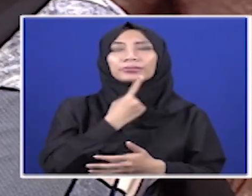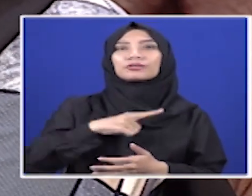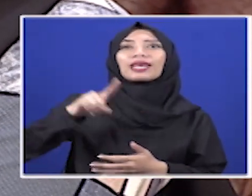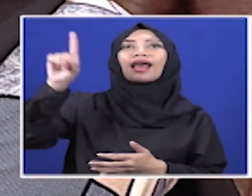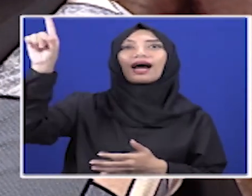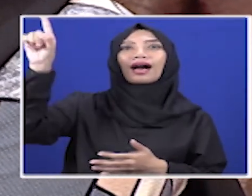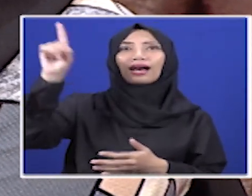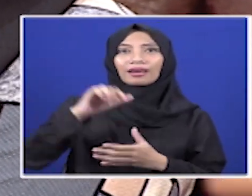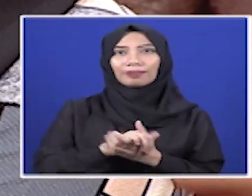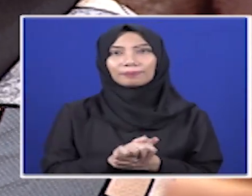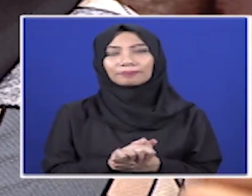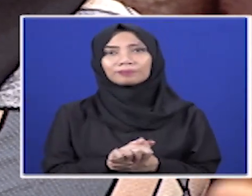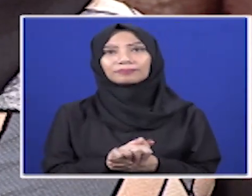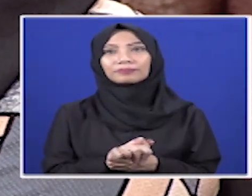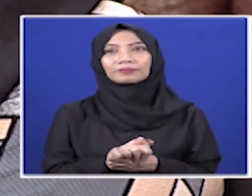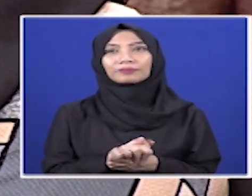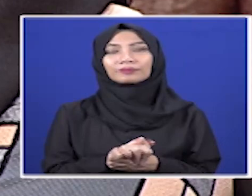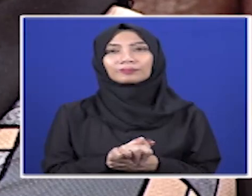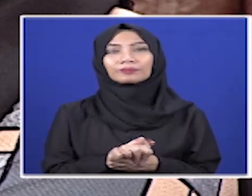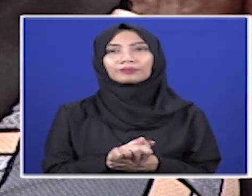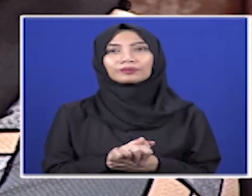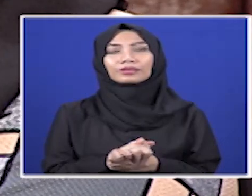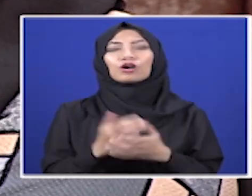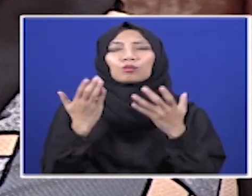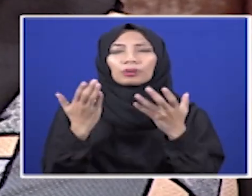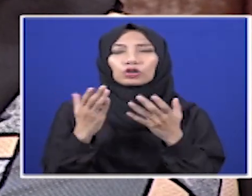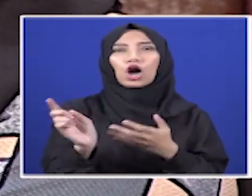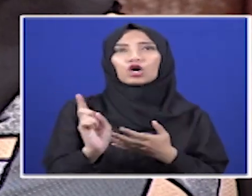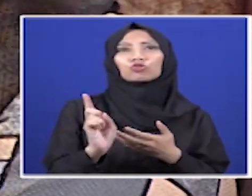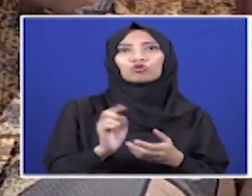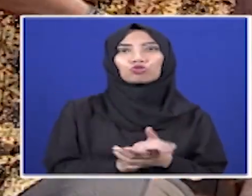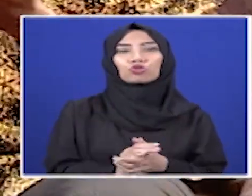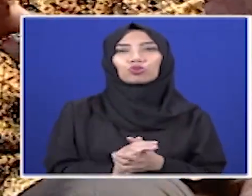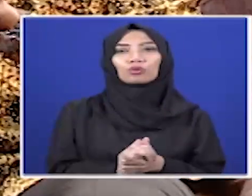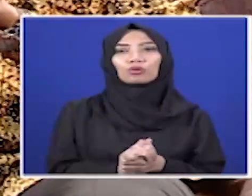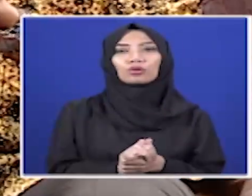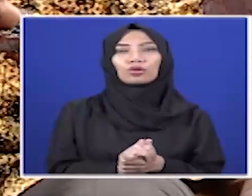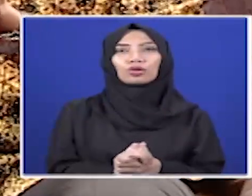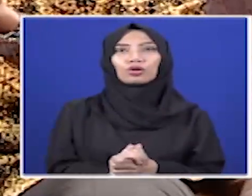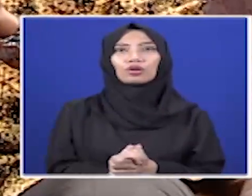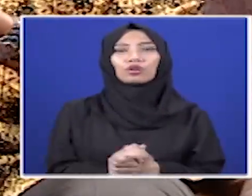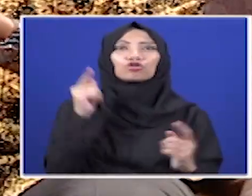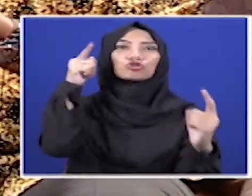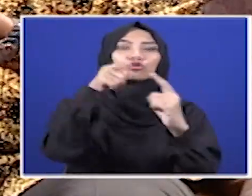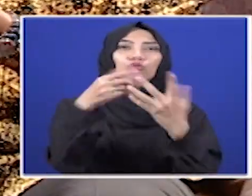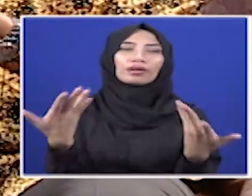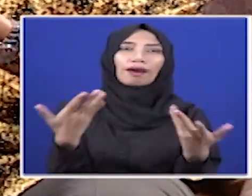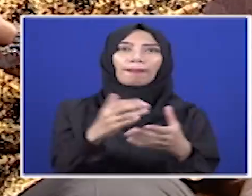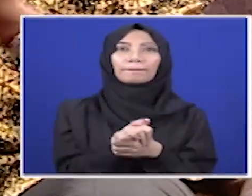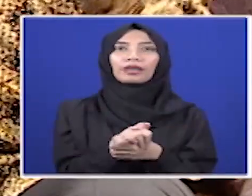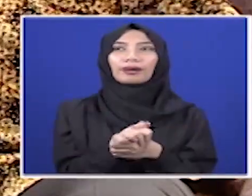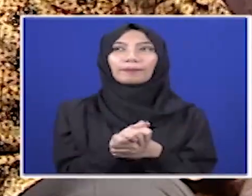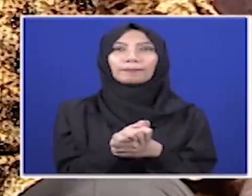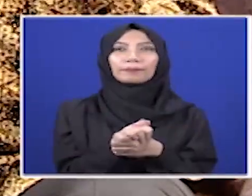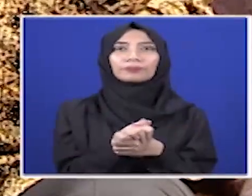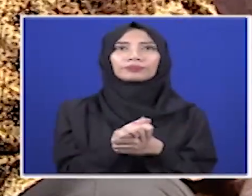izinmu ya Allah rezeki ini udah dapatkan Jadi pendek kata ini melingkupi dalam diri kita supaya ikhtiar kita itu tidak lepas